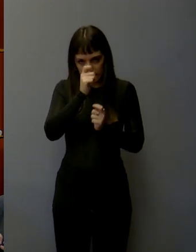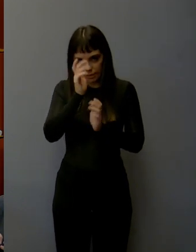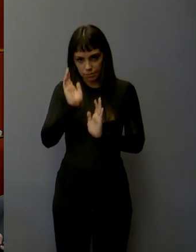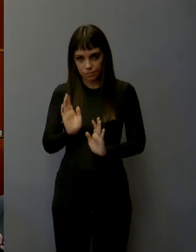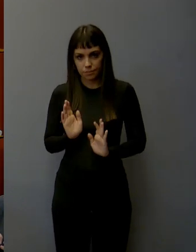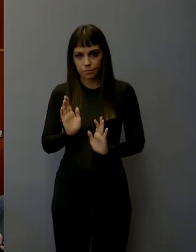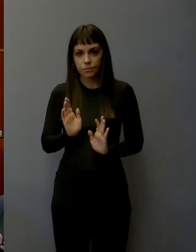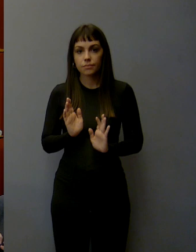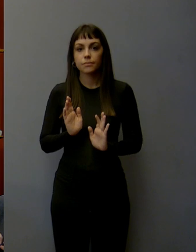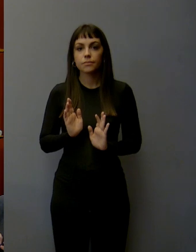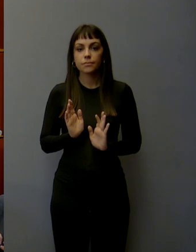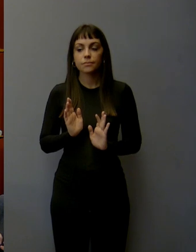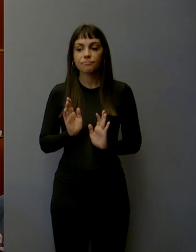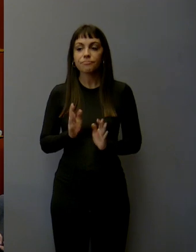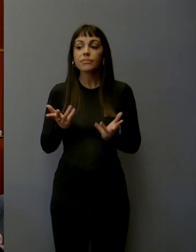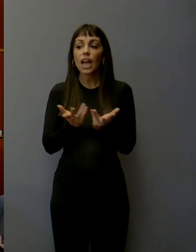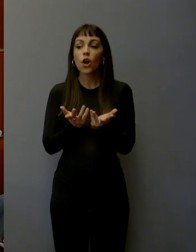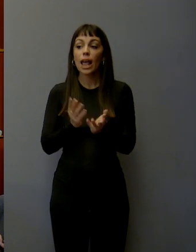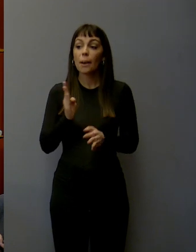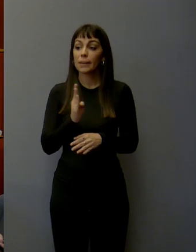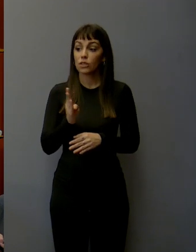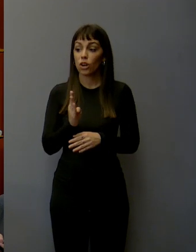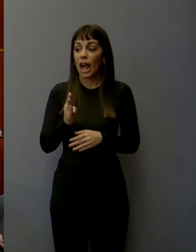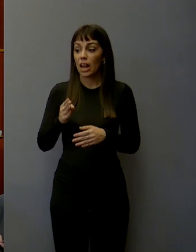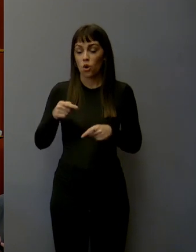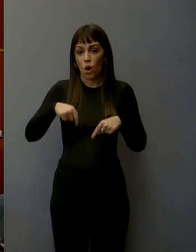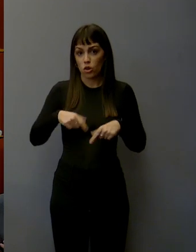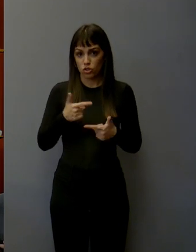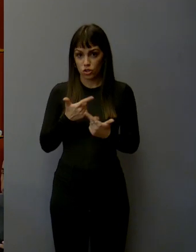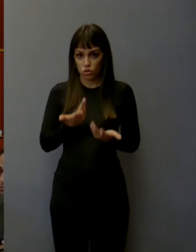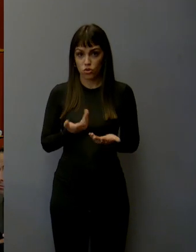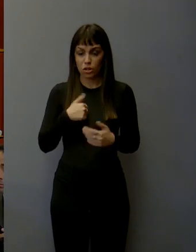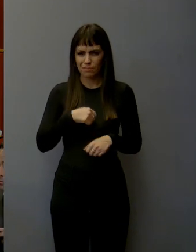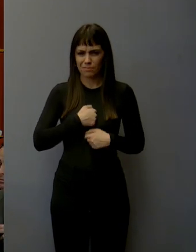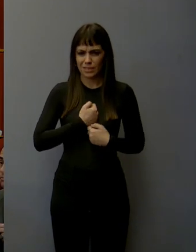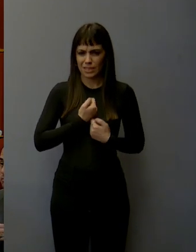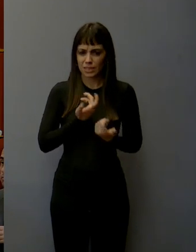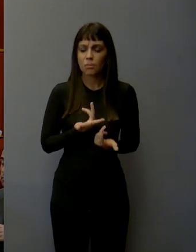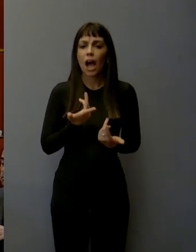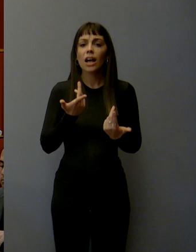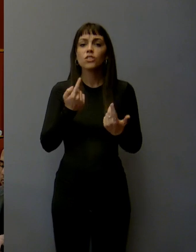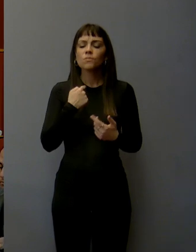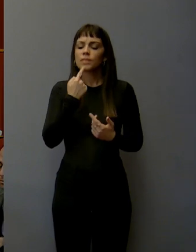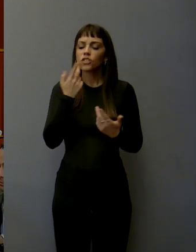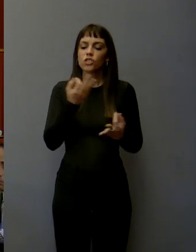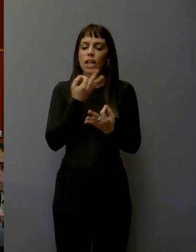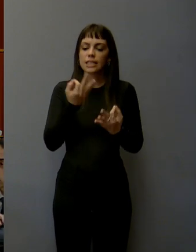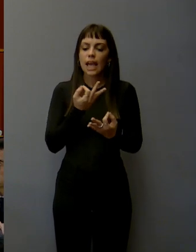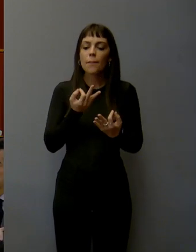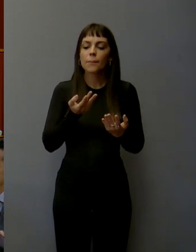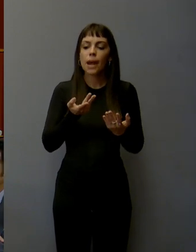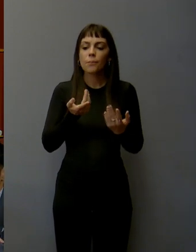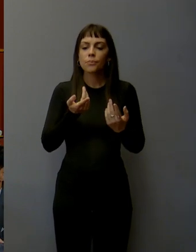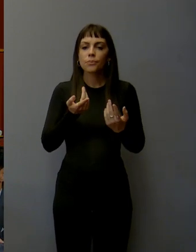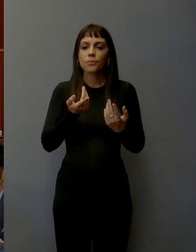collega bertorello che mi dispiace non sia in aula spesso sottolinea ed è giusto sottolineare i consiglieri comunali non fanno di mestiere il